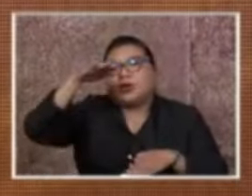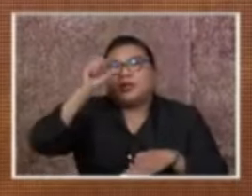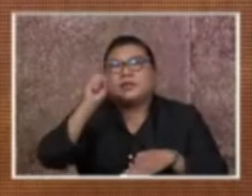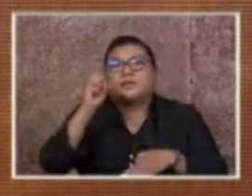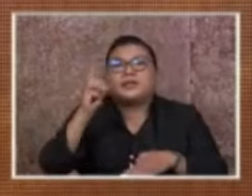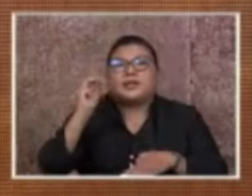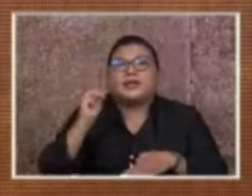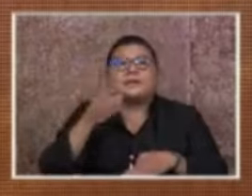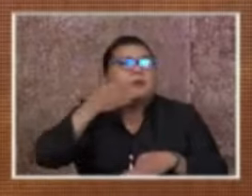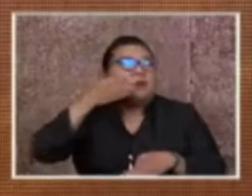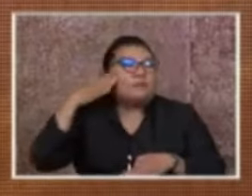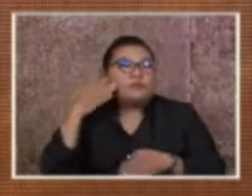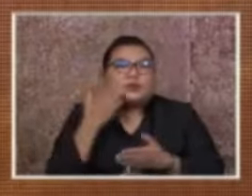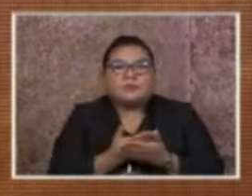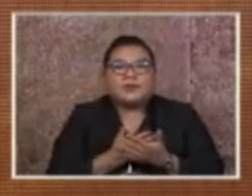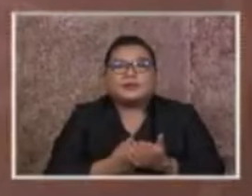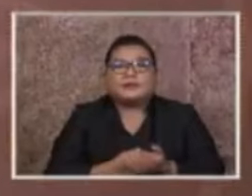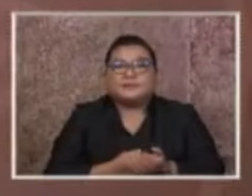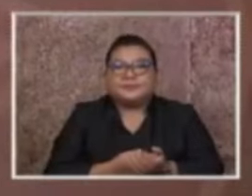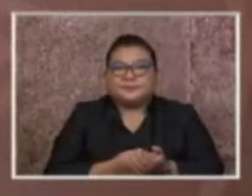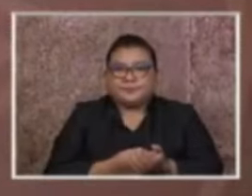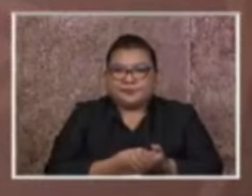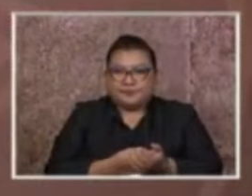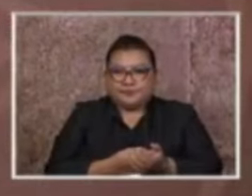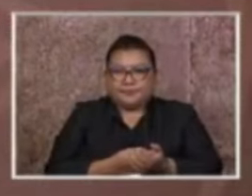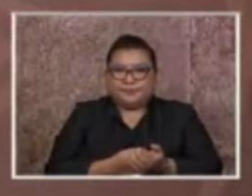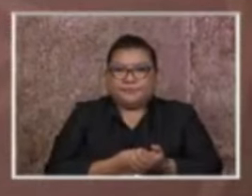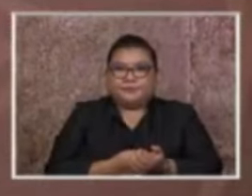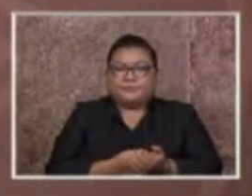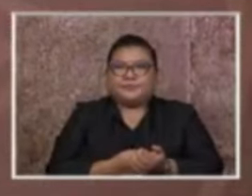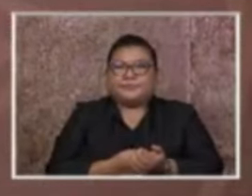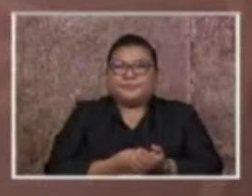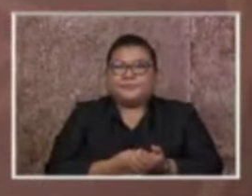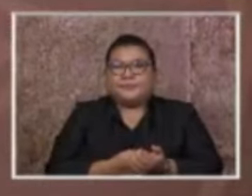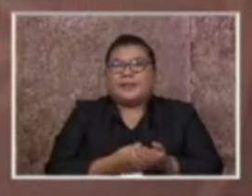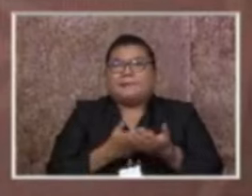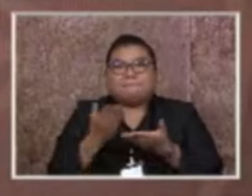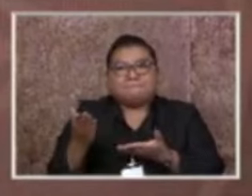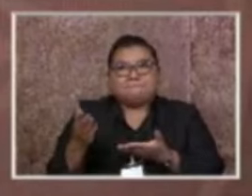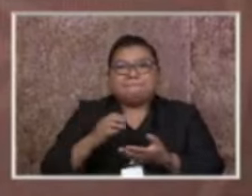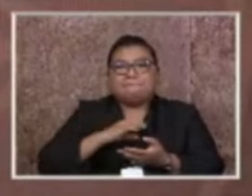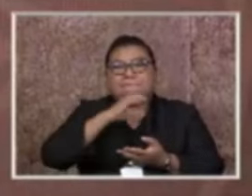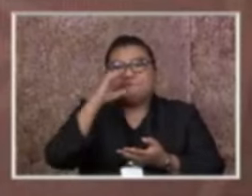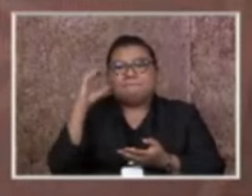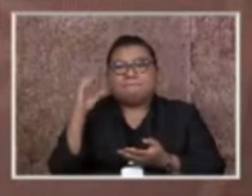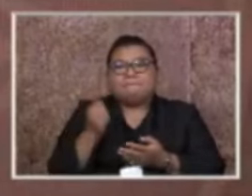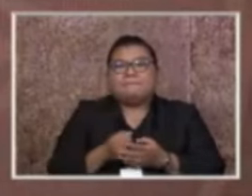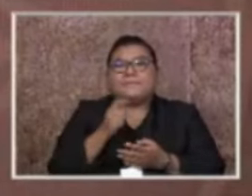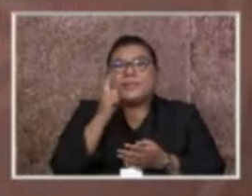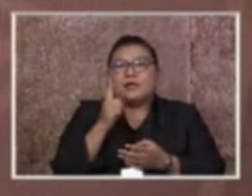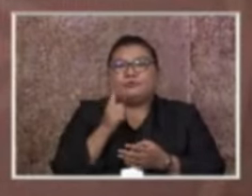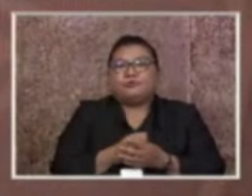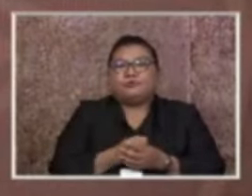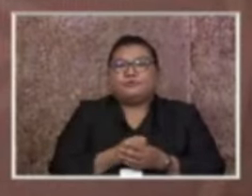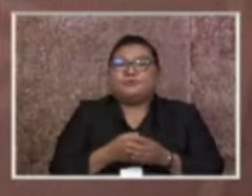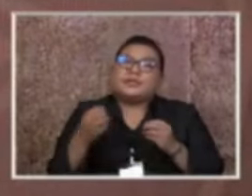manusia Anak Muda terima kasih iya terima kasih kami persilakan Pasangan calon nomor urut 1 untuk merespon tanggapan